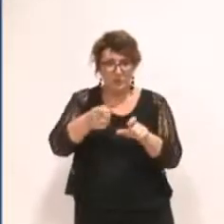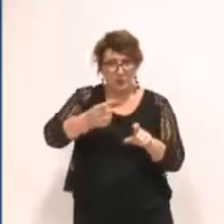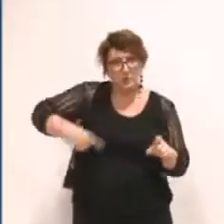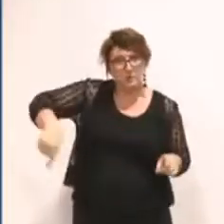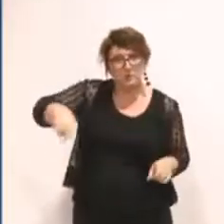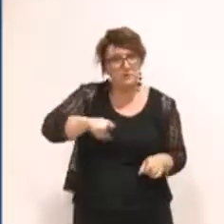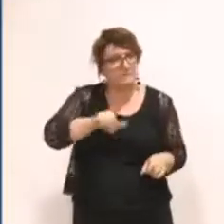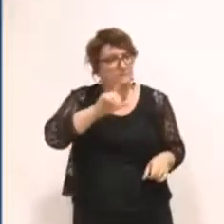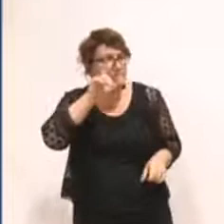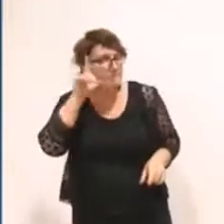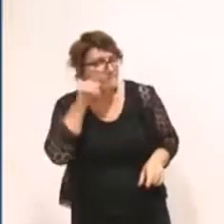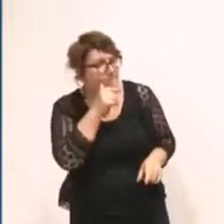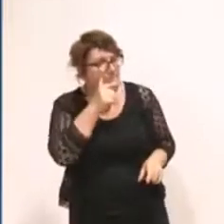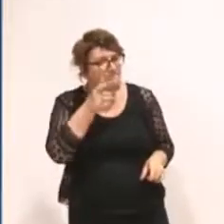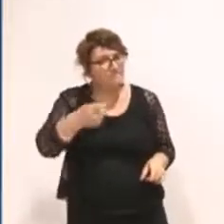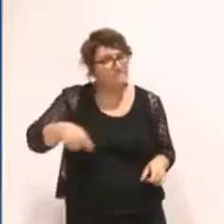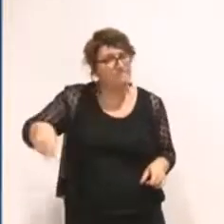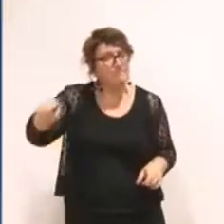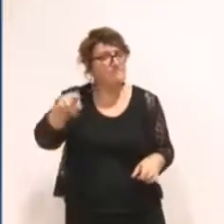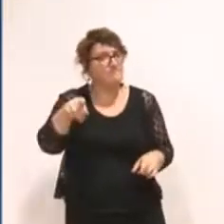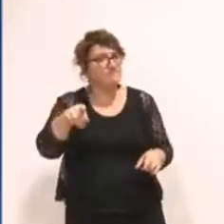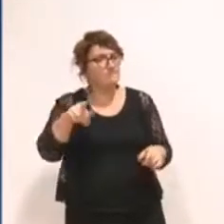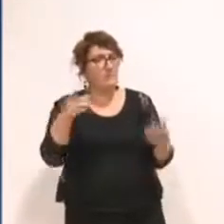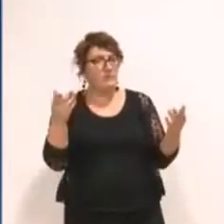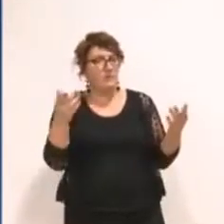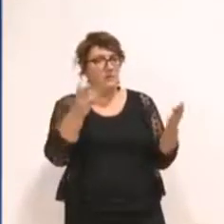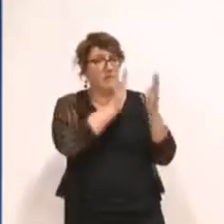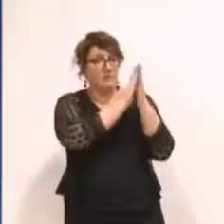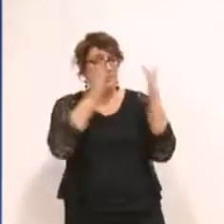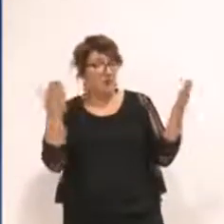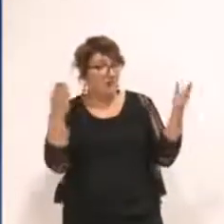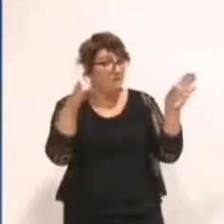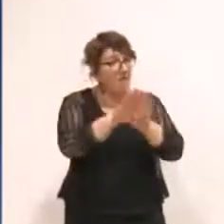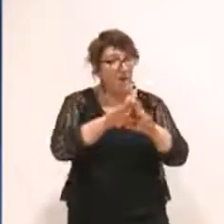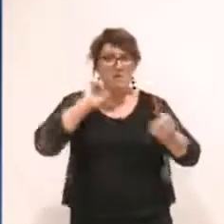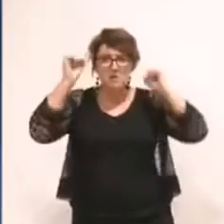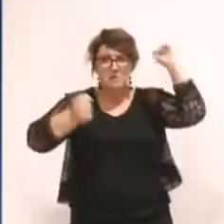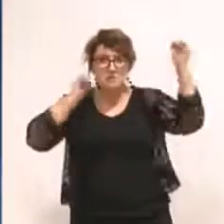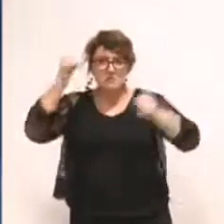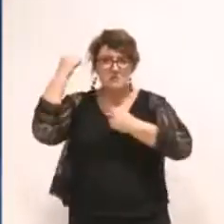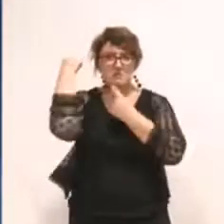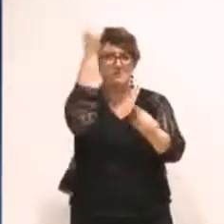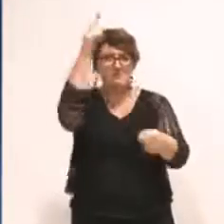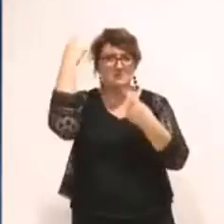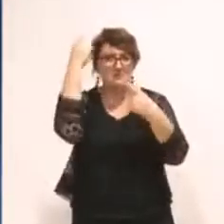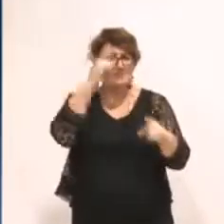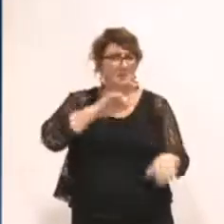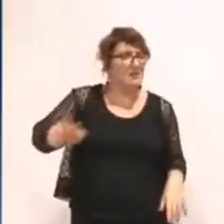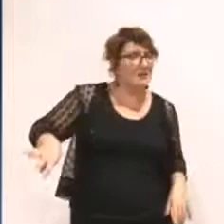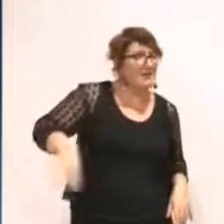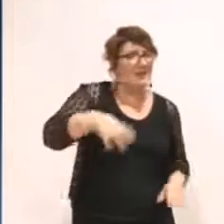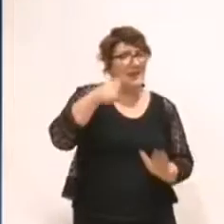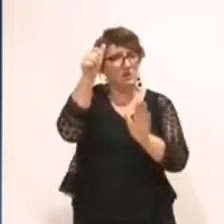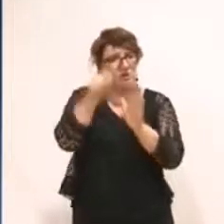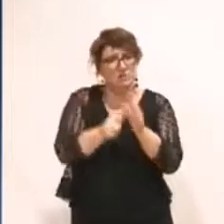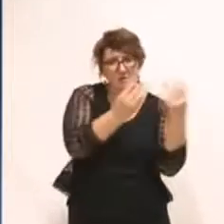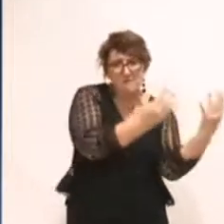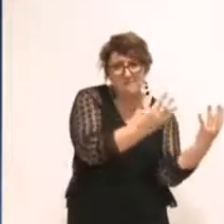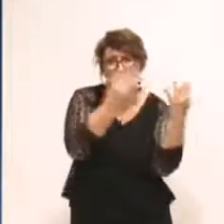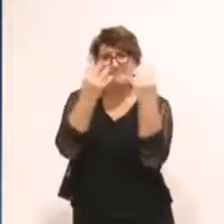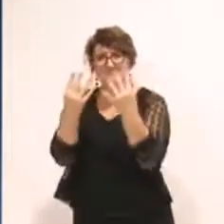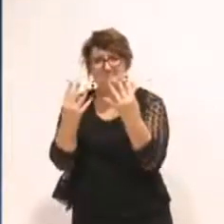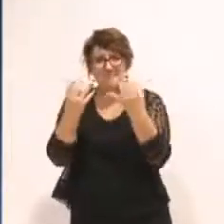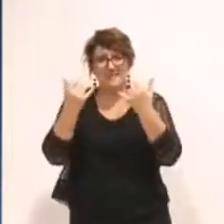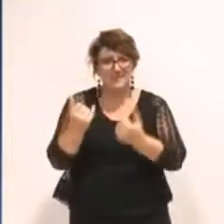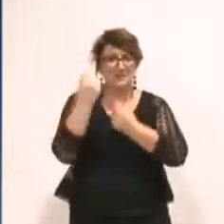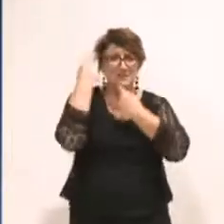qui ont réagi à cette fermeture des bibliothèques et qui, pendant 14 mois, sont venus au conseil municipal, sont venus